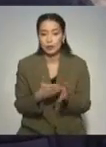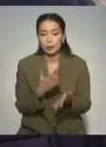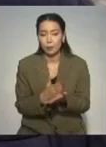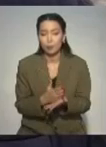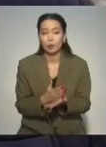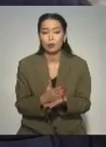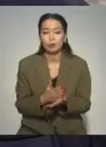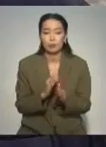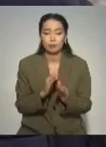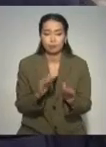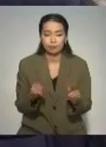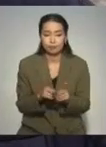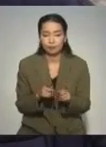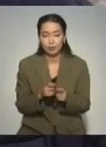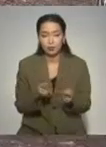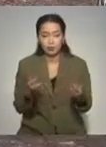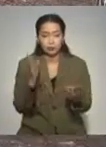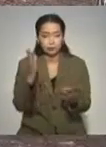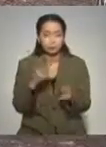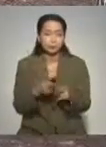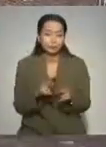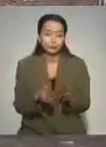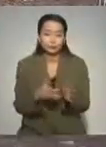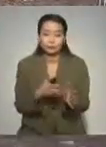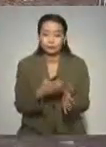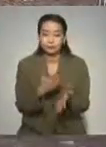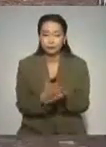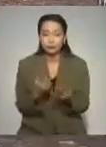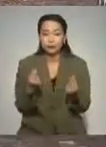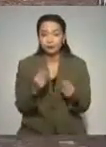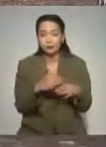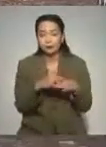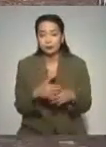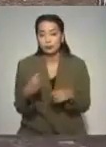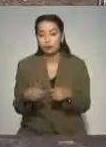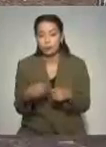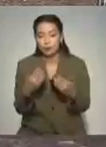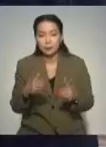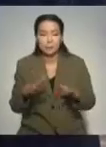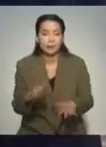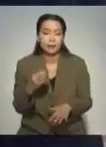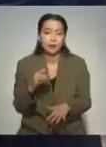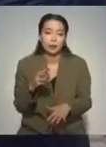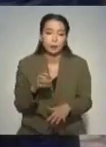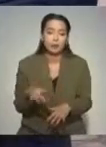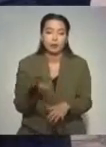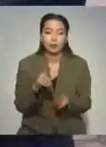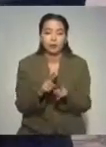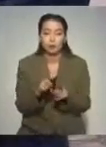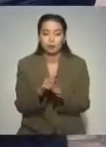майларын өткізе алмай отыр анау май істейтін заводтар. Дер кезінде демеу қаржының берілмеуі де жергілікті фермерлерге жығылғанға жұдық болып